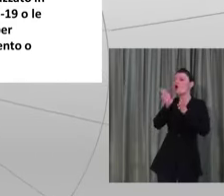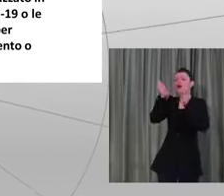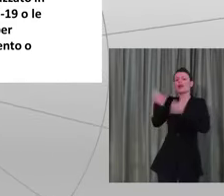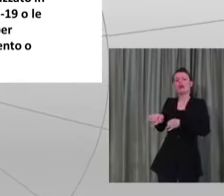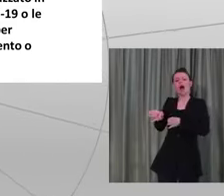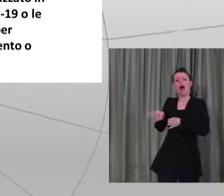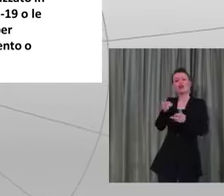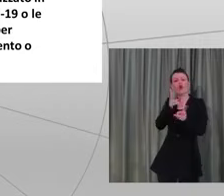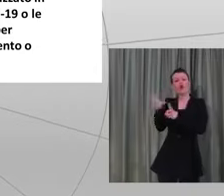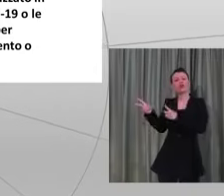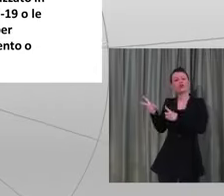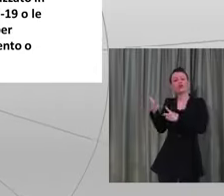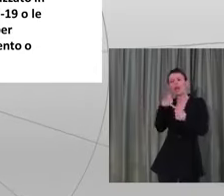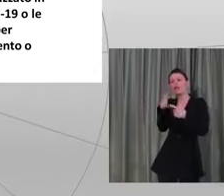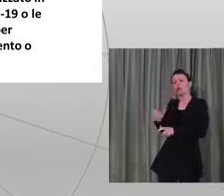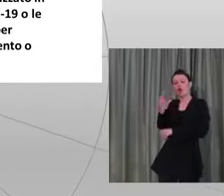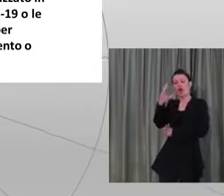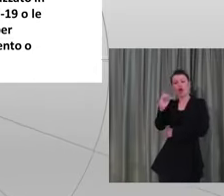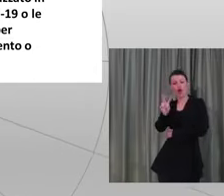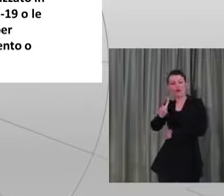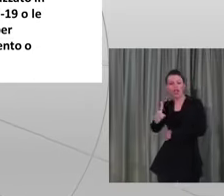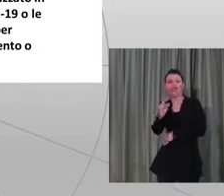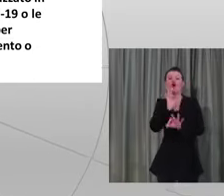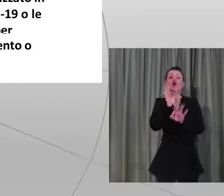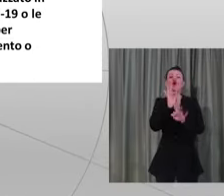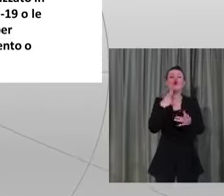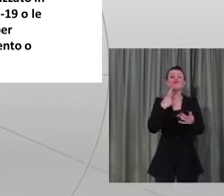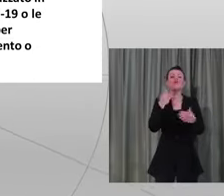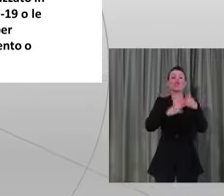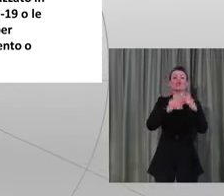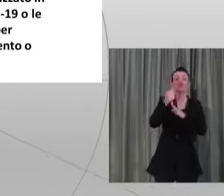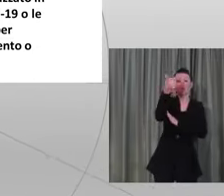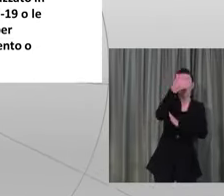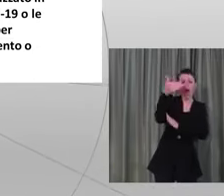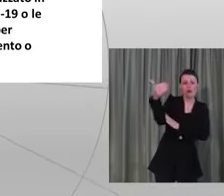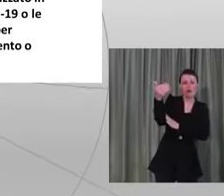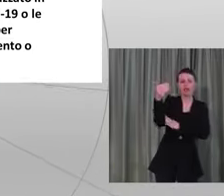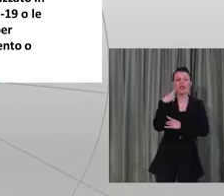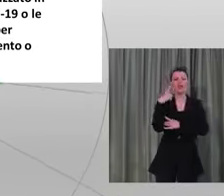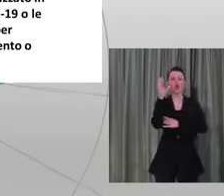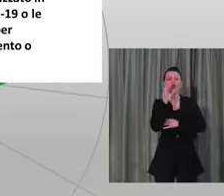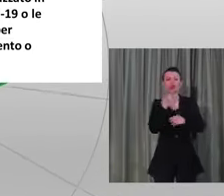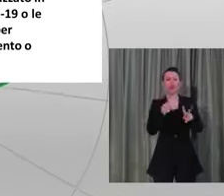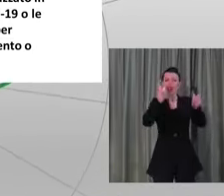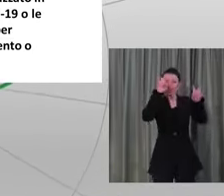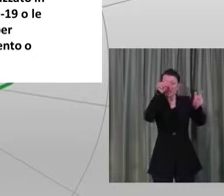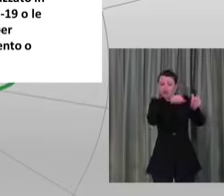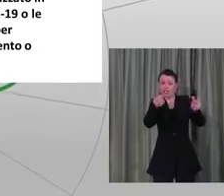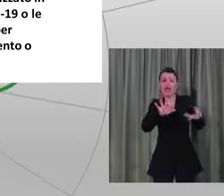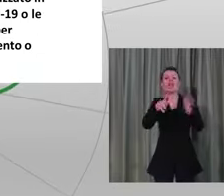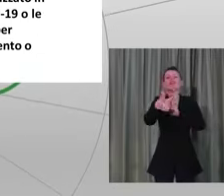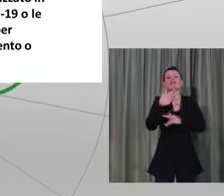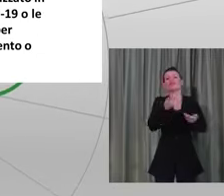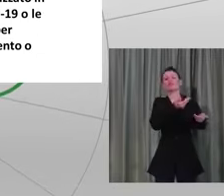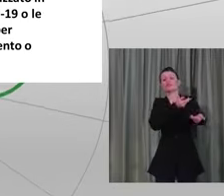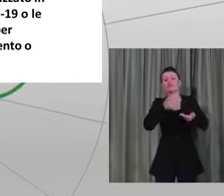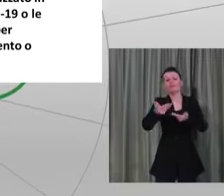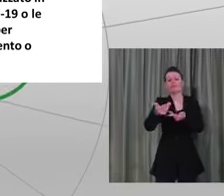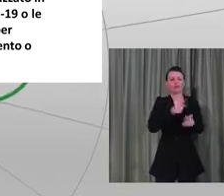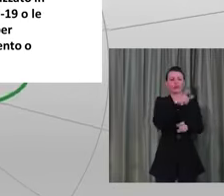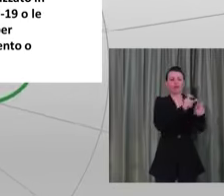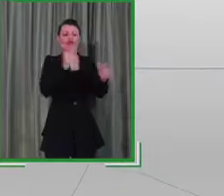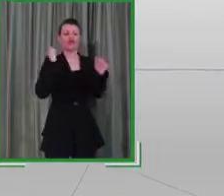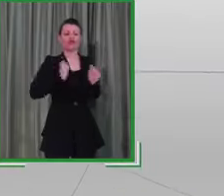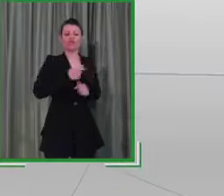strutture private come gli alberghi e le strutture turistiche per alloggiare temporaneamente i cittadini in isolamento